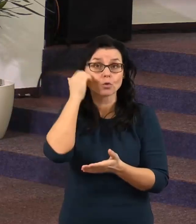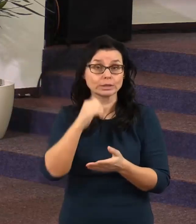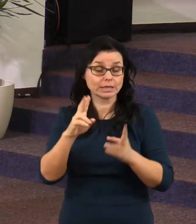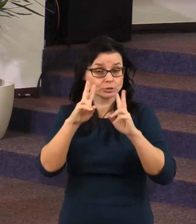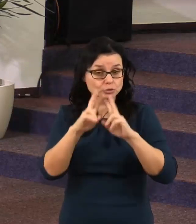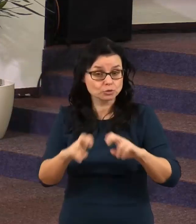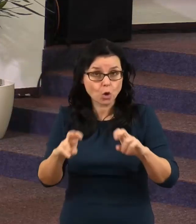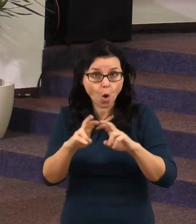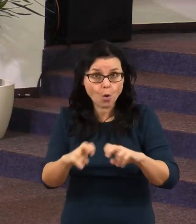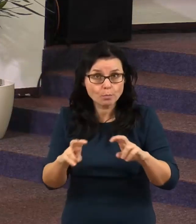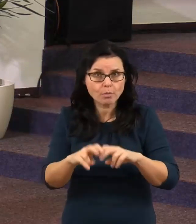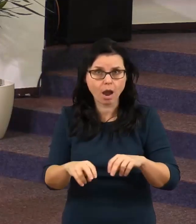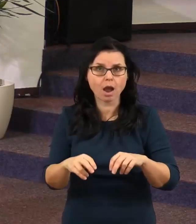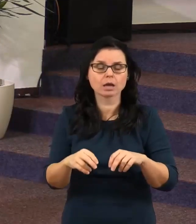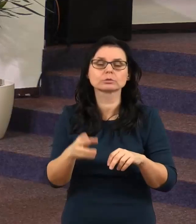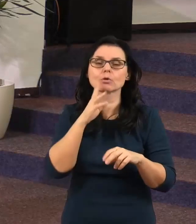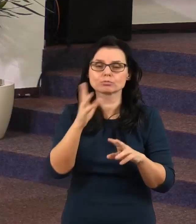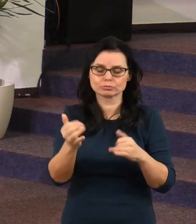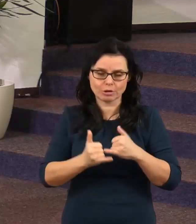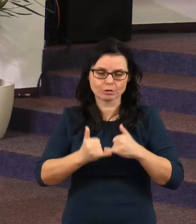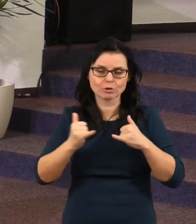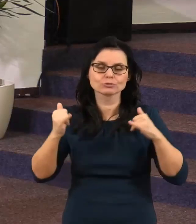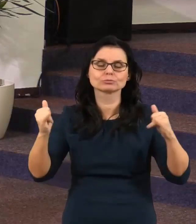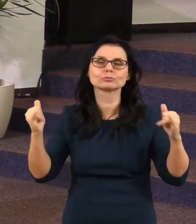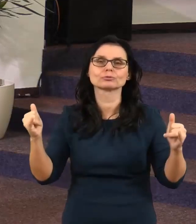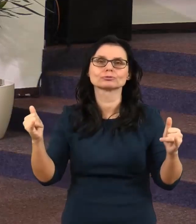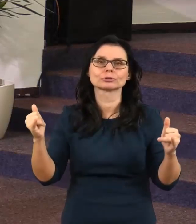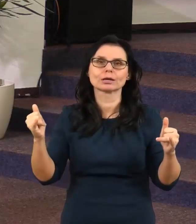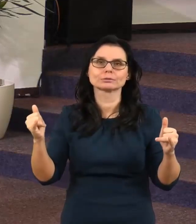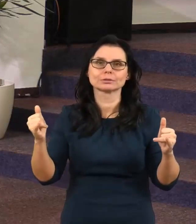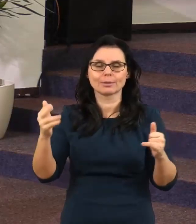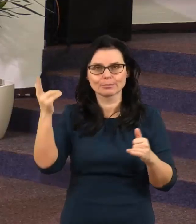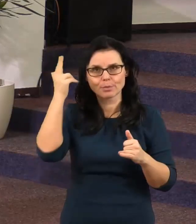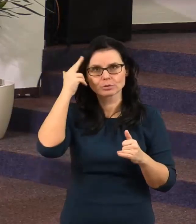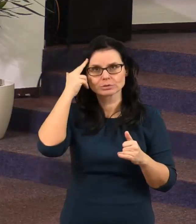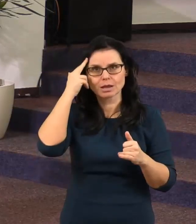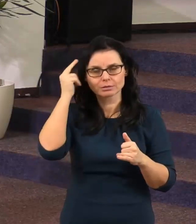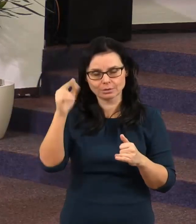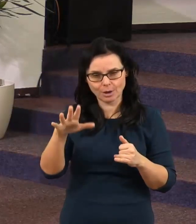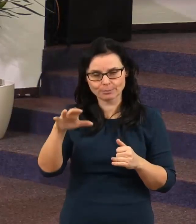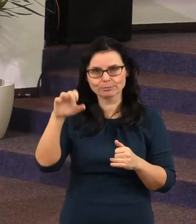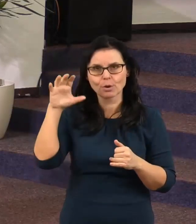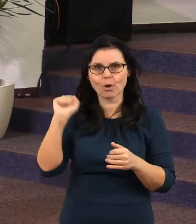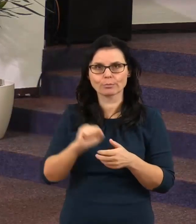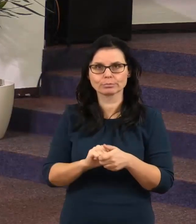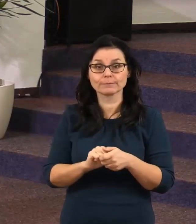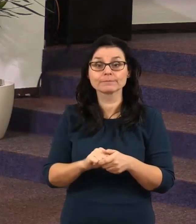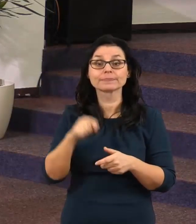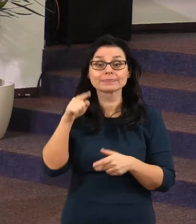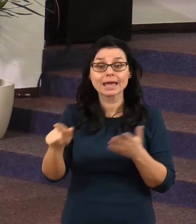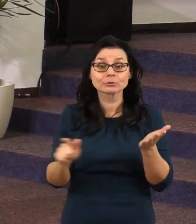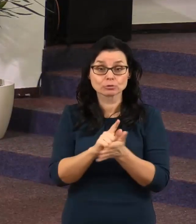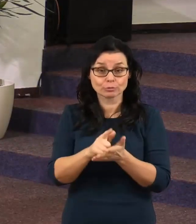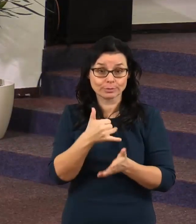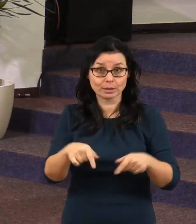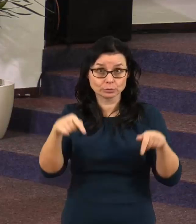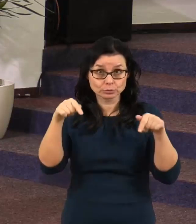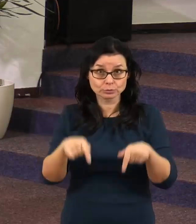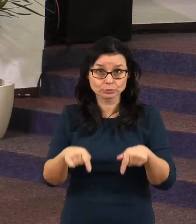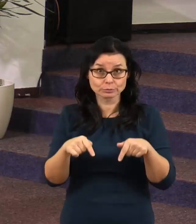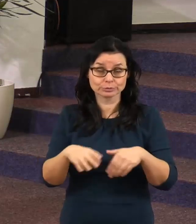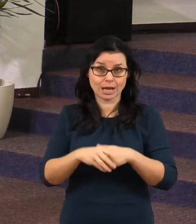a rozmnoží se umění, pochopí ji. Tato doba je tady, přátelé.